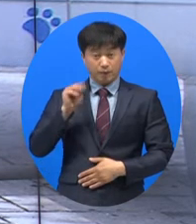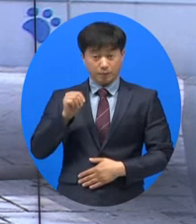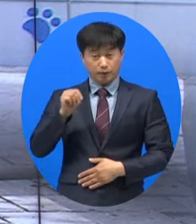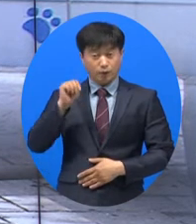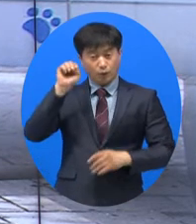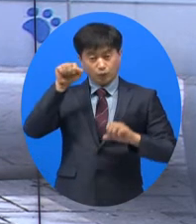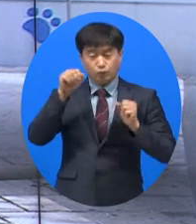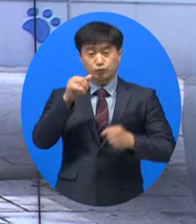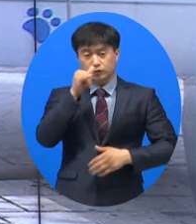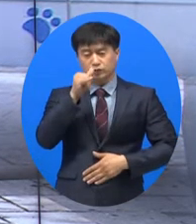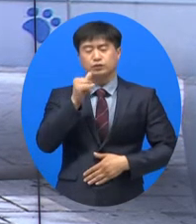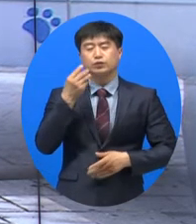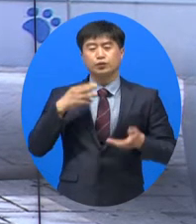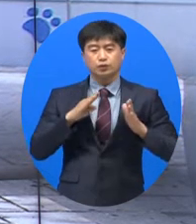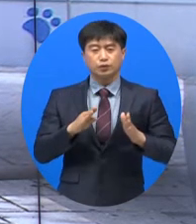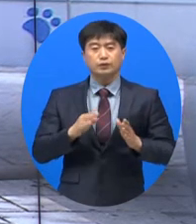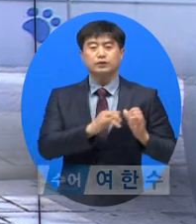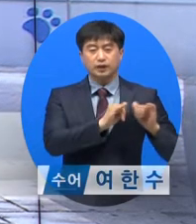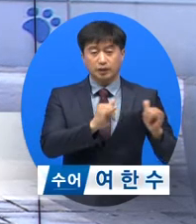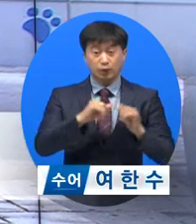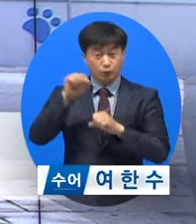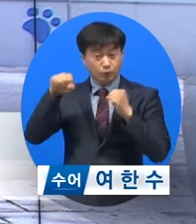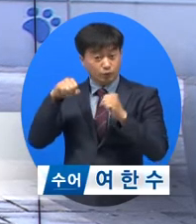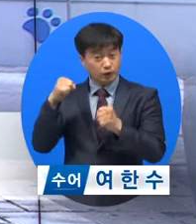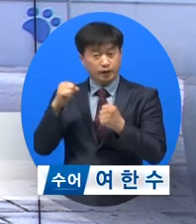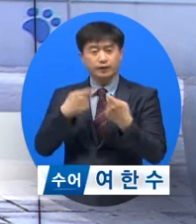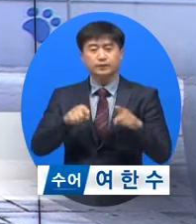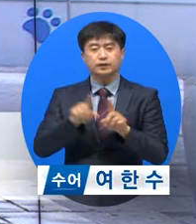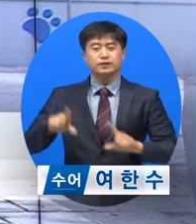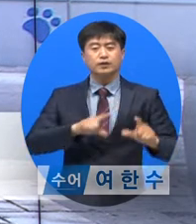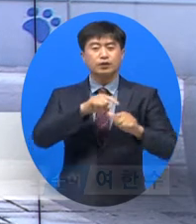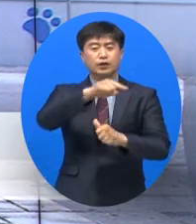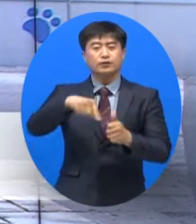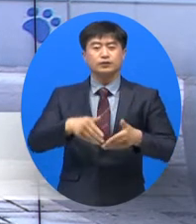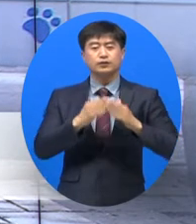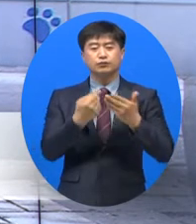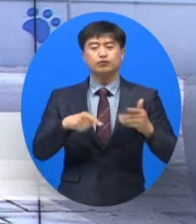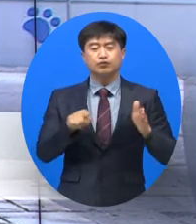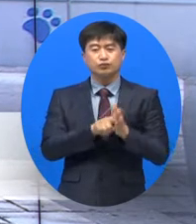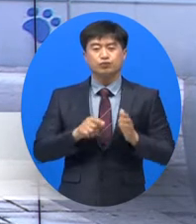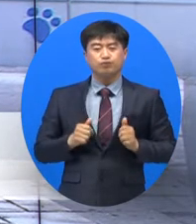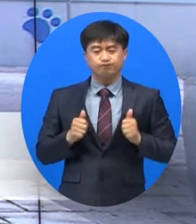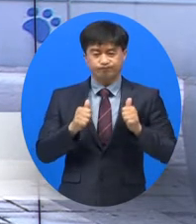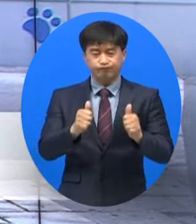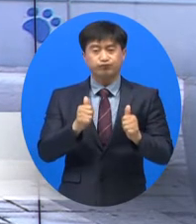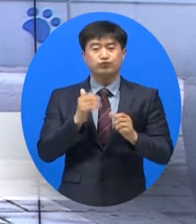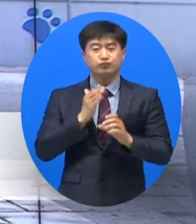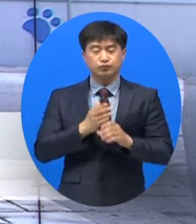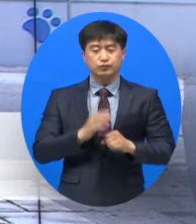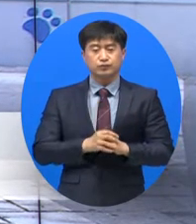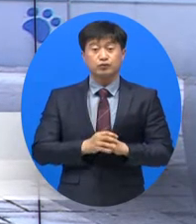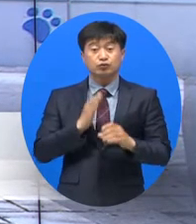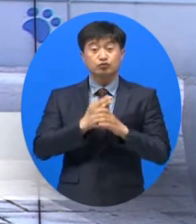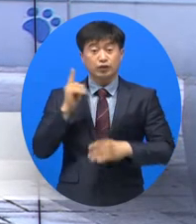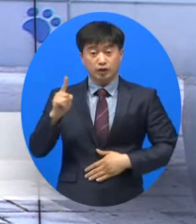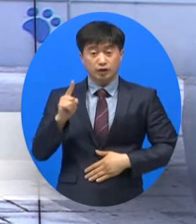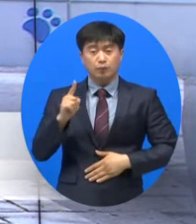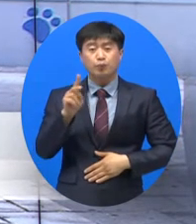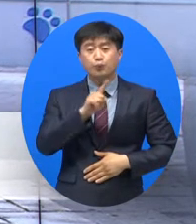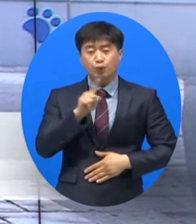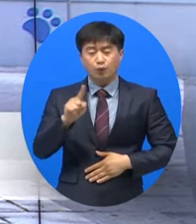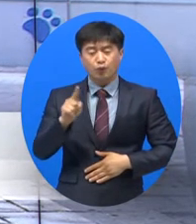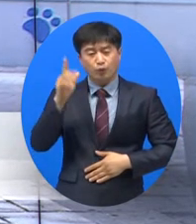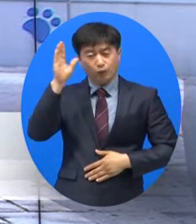200만 마리의 반려동물이 있는 경기도는 사람과 동물이 함께 살아가는 환경 조성을 위해 힘쓰고 있는데요. 그 중에 하나가 바로